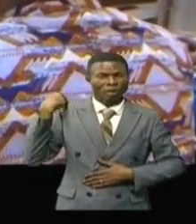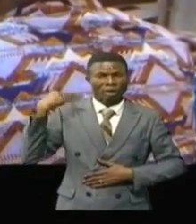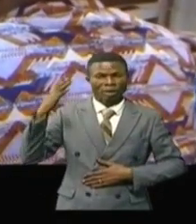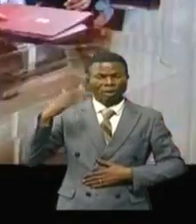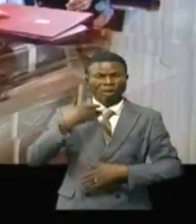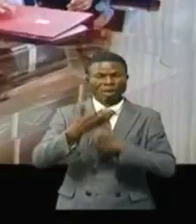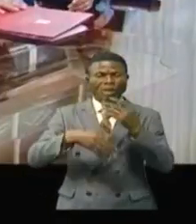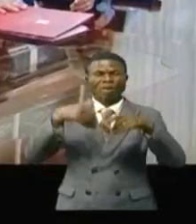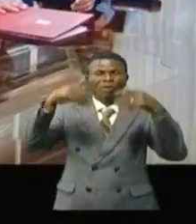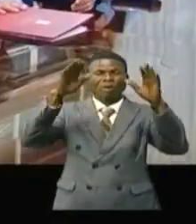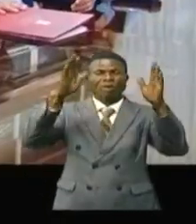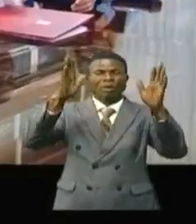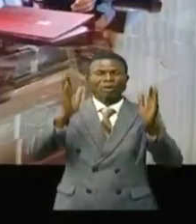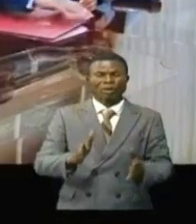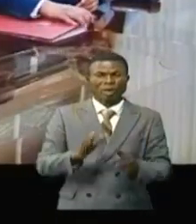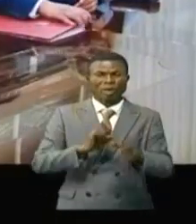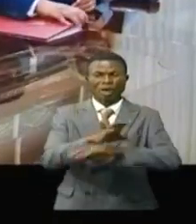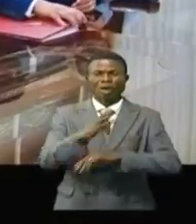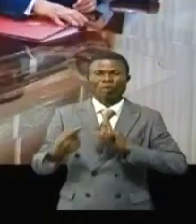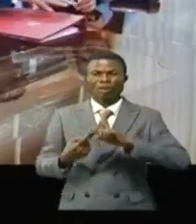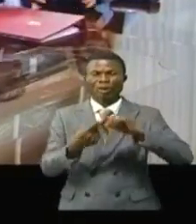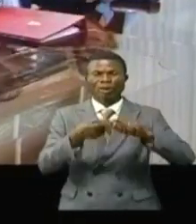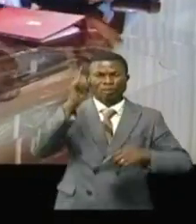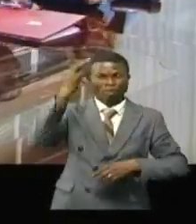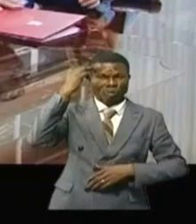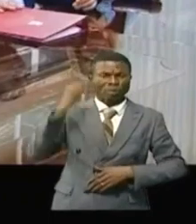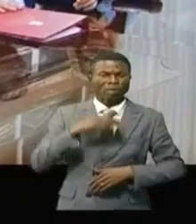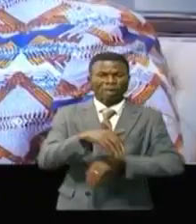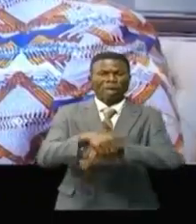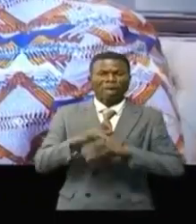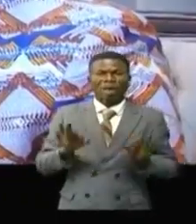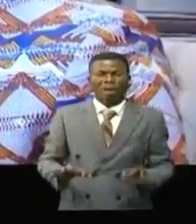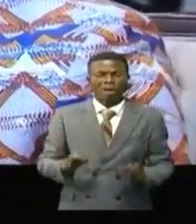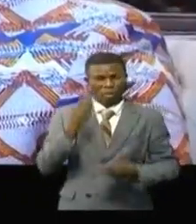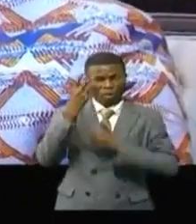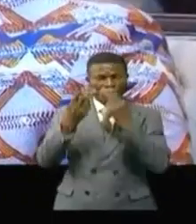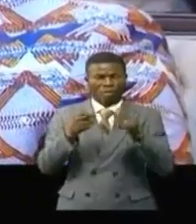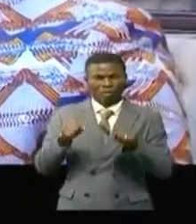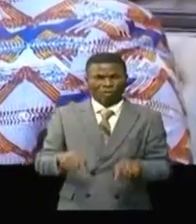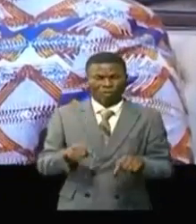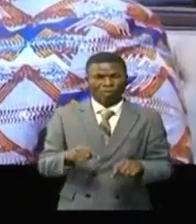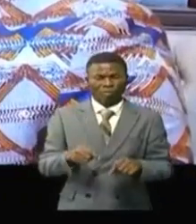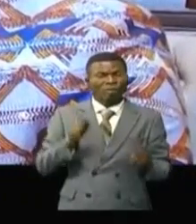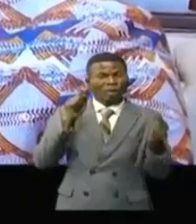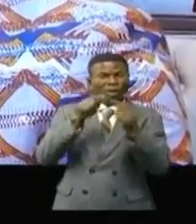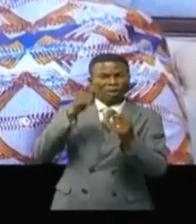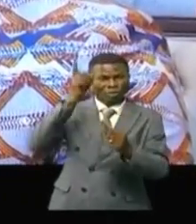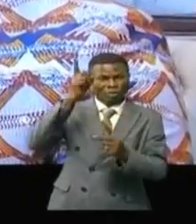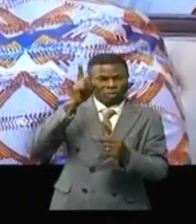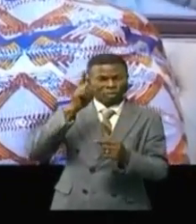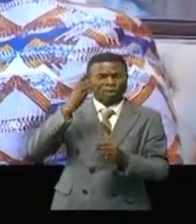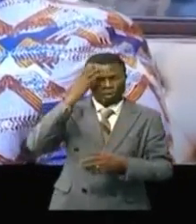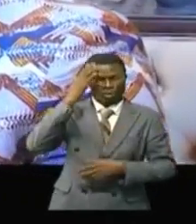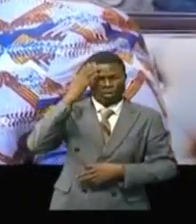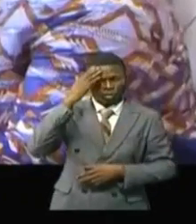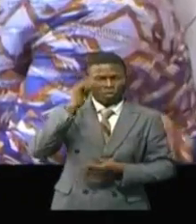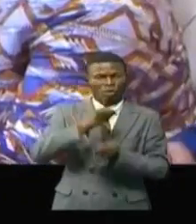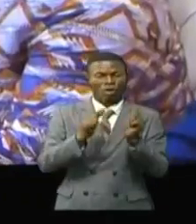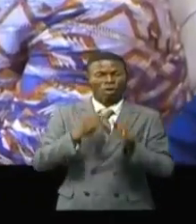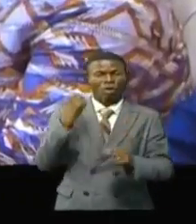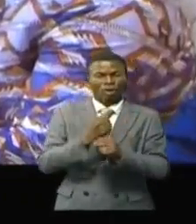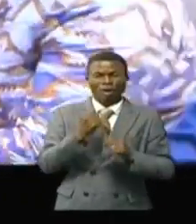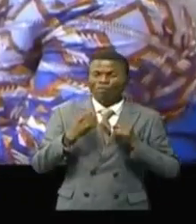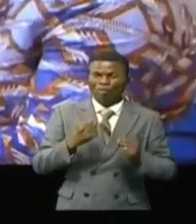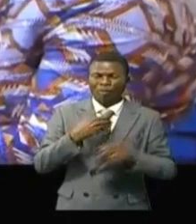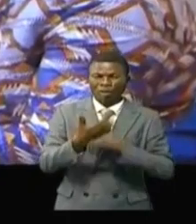Affaires étrangères, envoyé spécial du Premier ministre britannique, cette visite avait pour but de s'enquérir des efforts déployés